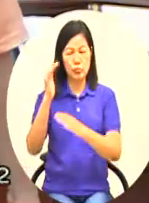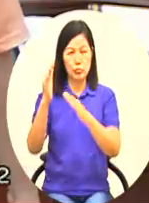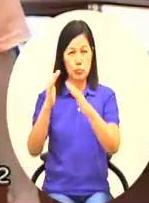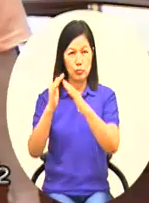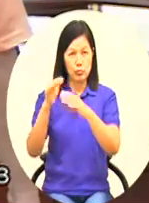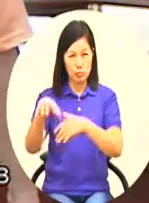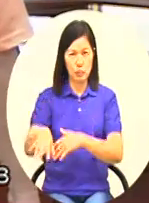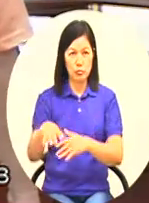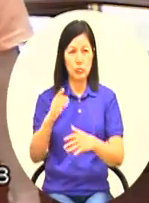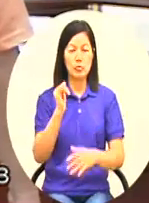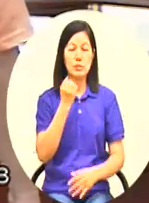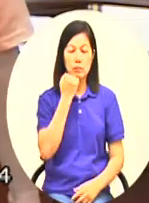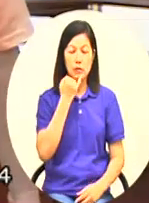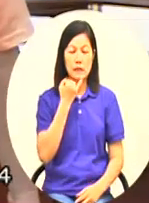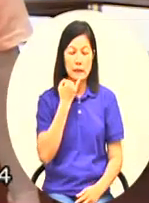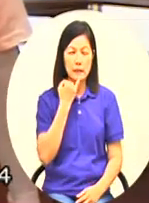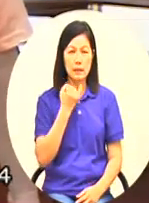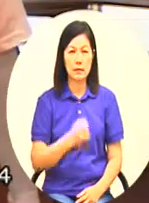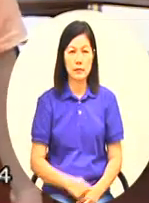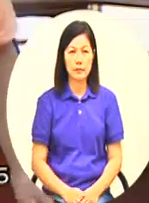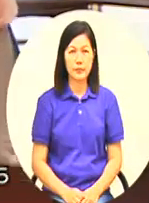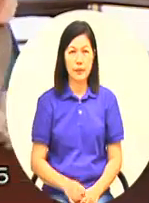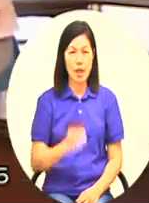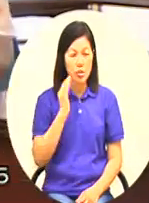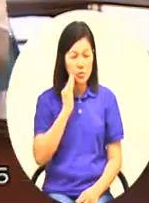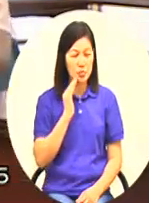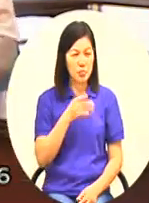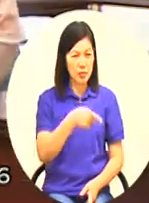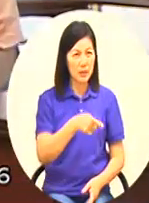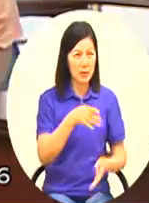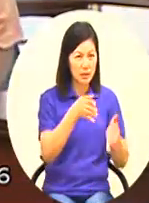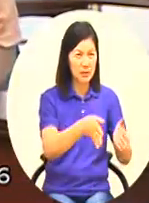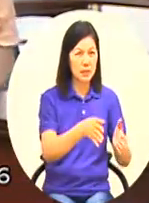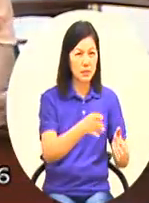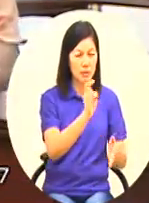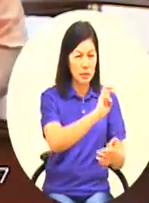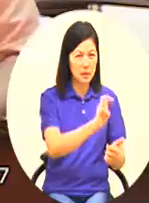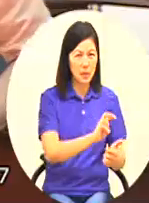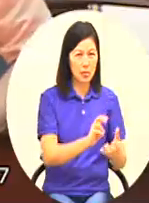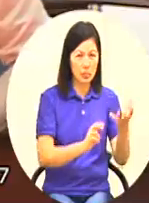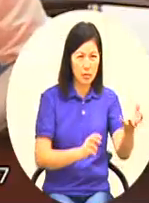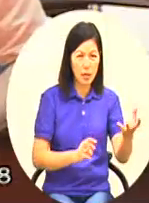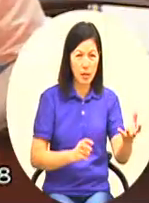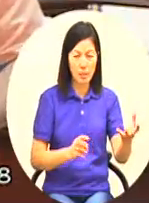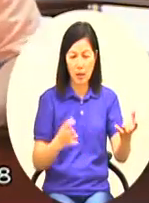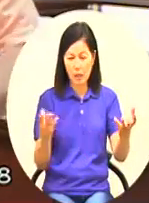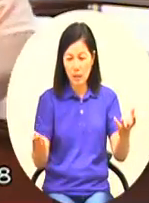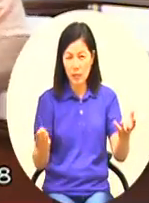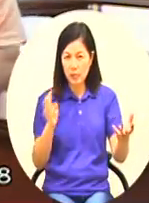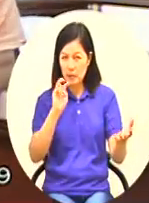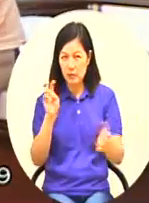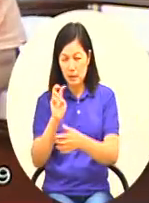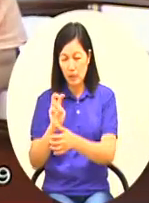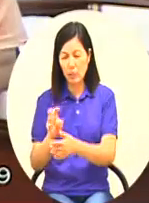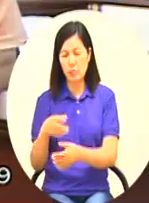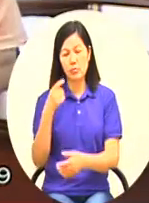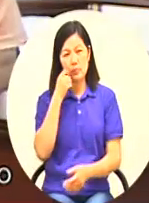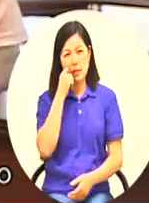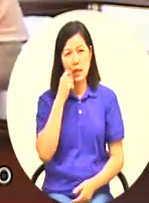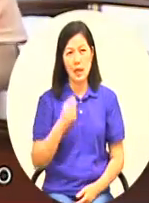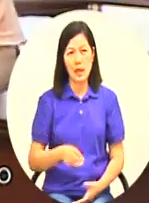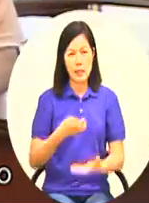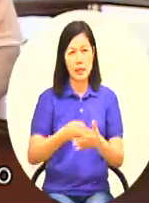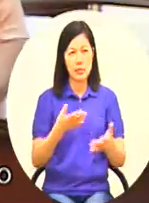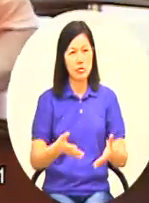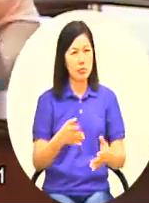身感觉讲。既然呢，你要照顾就照顾大多数人，少部分的人，我们没话讲，对不对？或者真正严重的不